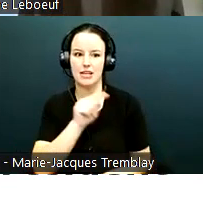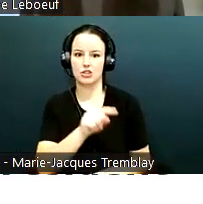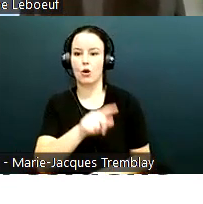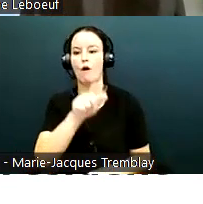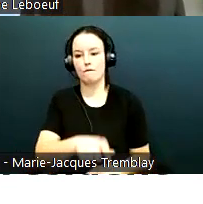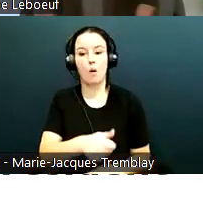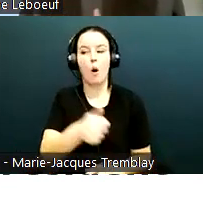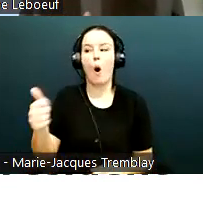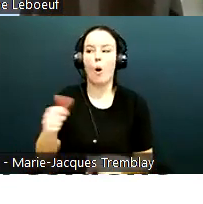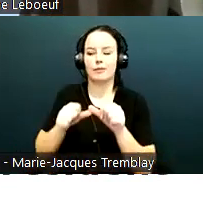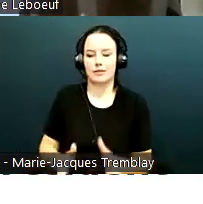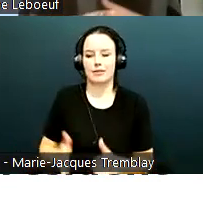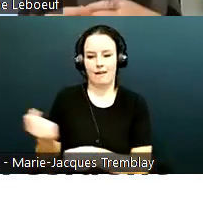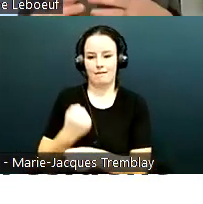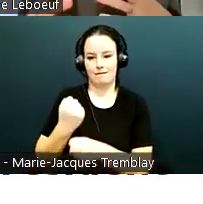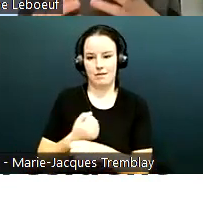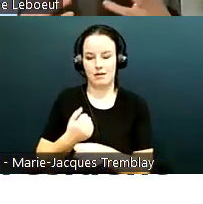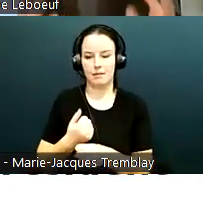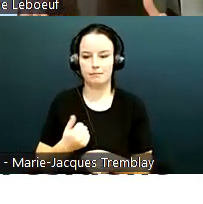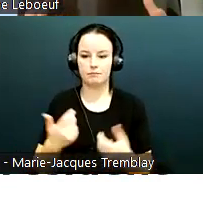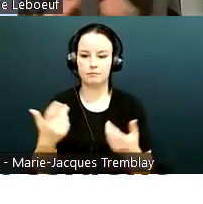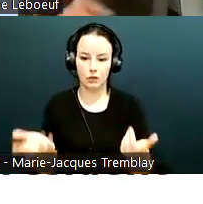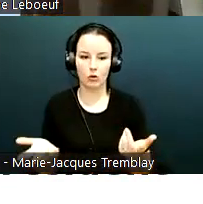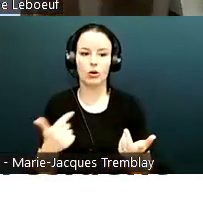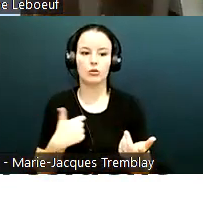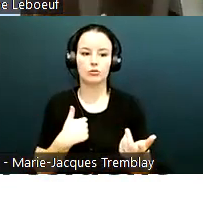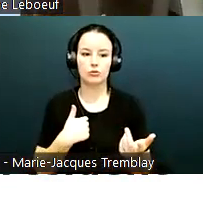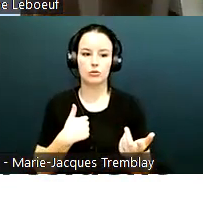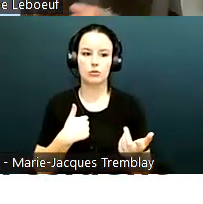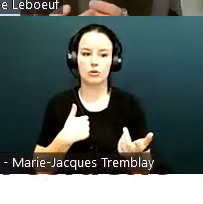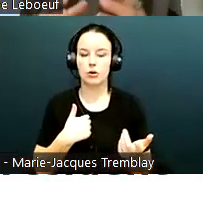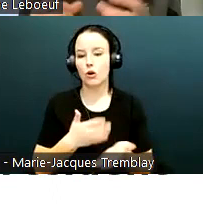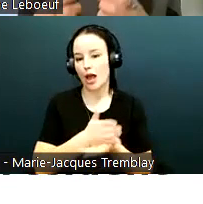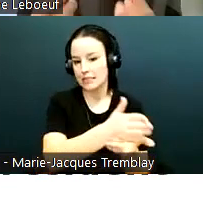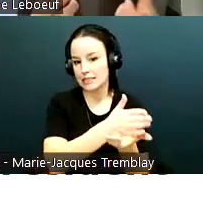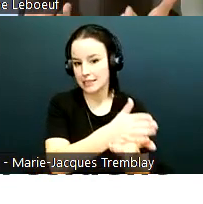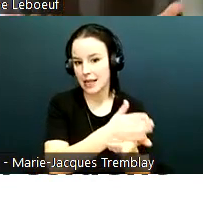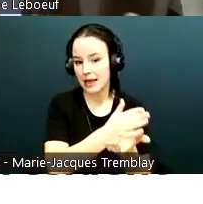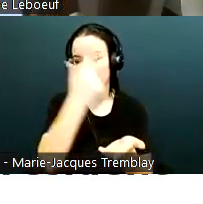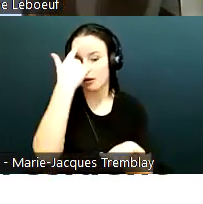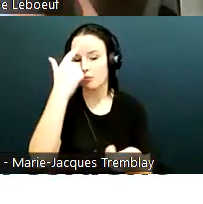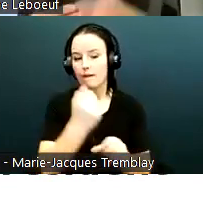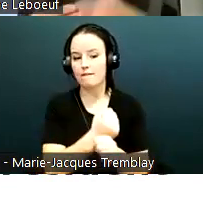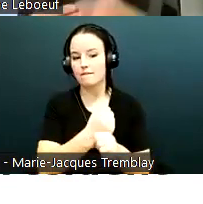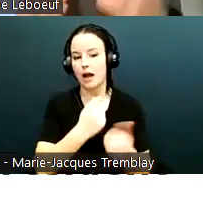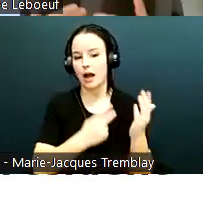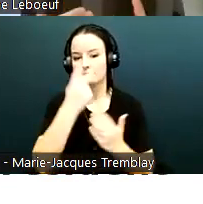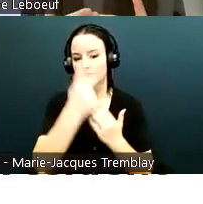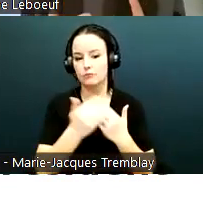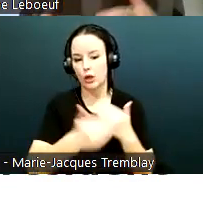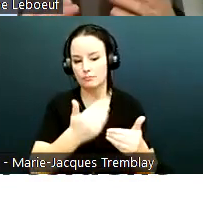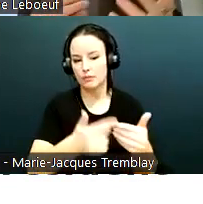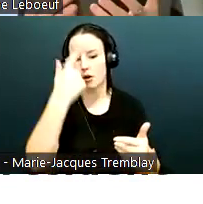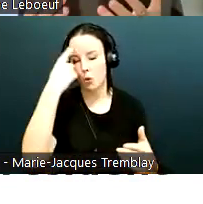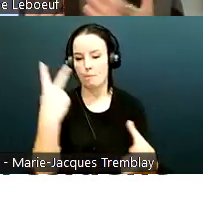par d'autres résidents. Donc, on a voulu aider ces résidences-là à créer un processus de pairage. Donc, il y a différents